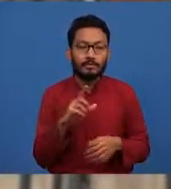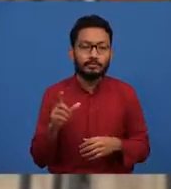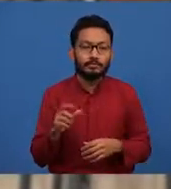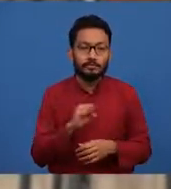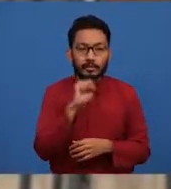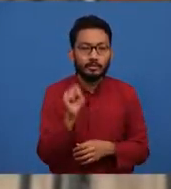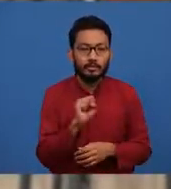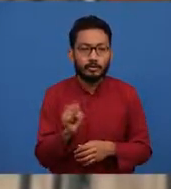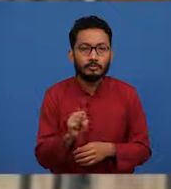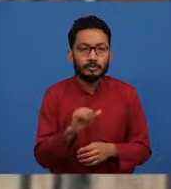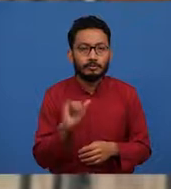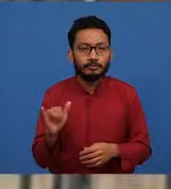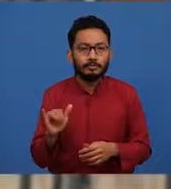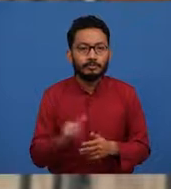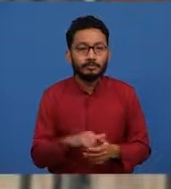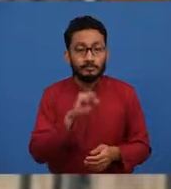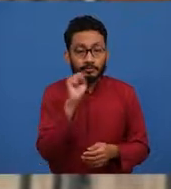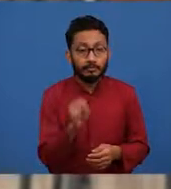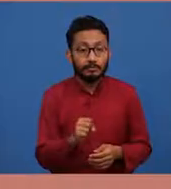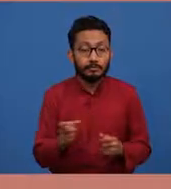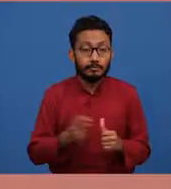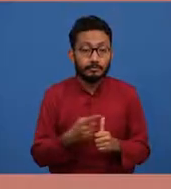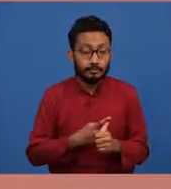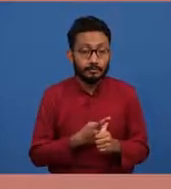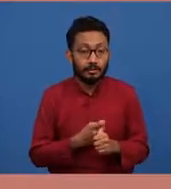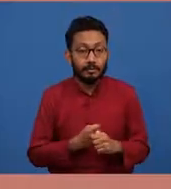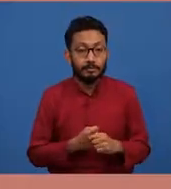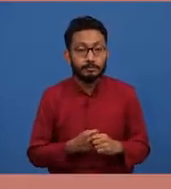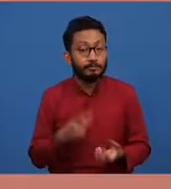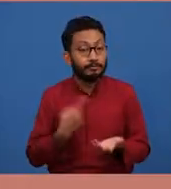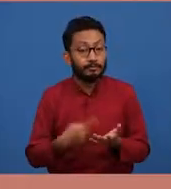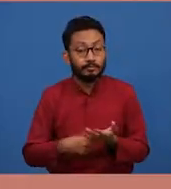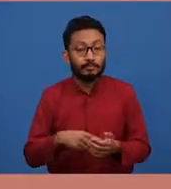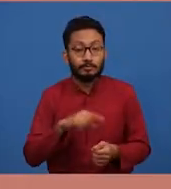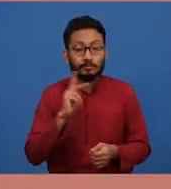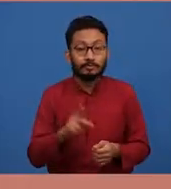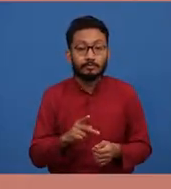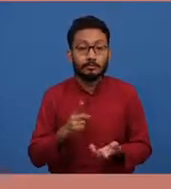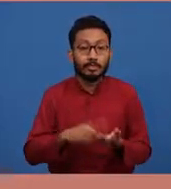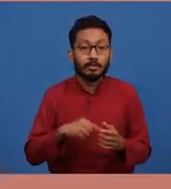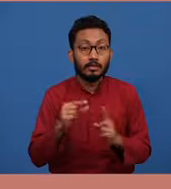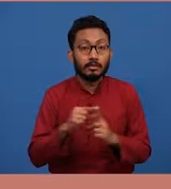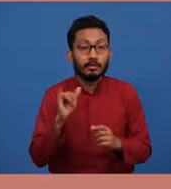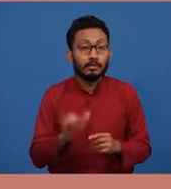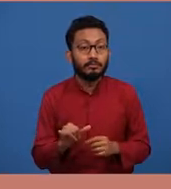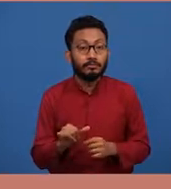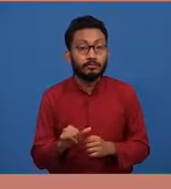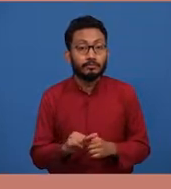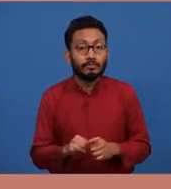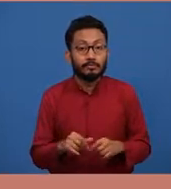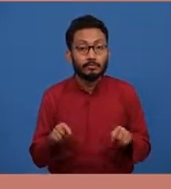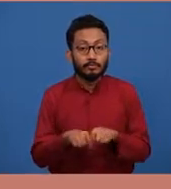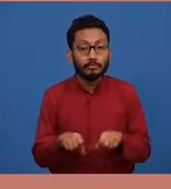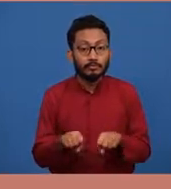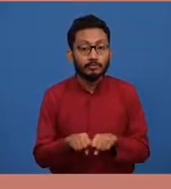soalan-soalannya. Soalan yang pertama, apakah perkataan yang sinonim dengan